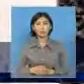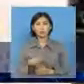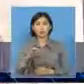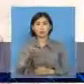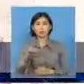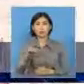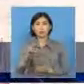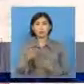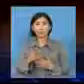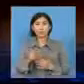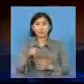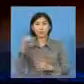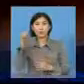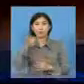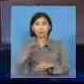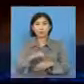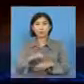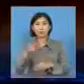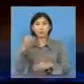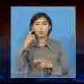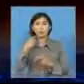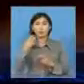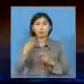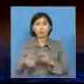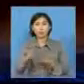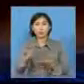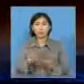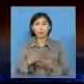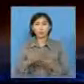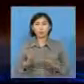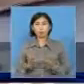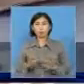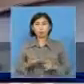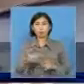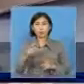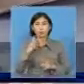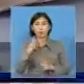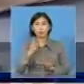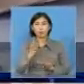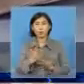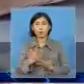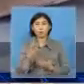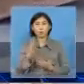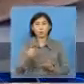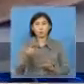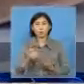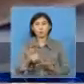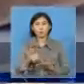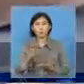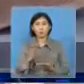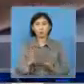Светлана Желдібаева 11 жасында сырқаттанып, есту қабілетінен ерте айырылған. Өмірдің бұл сынағын қайыспай көтере білген ол ортадан қол